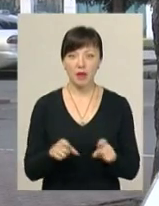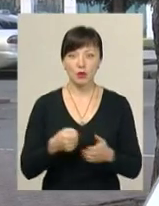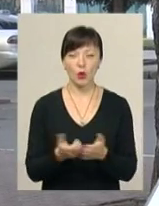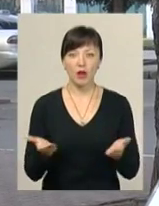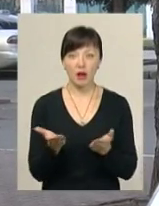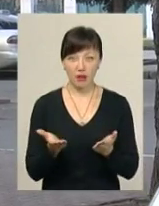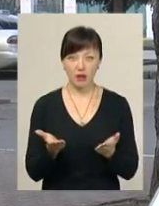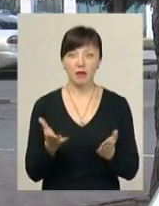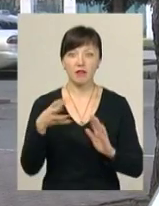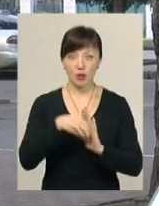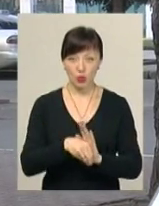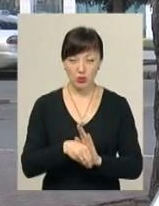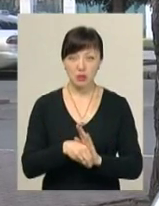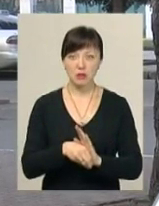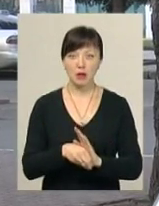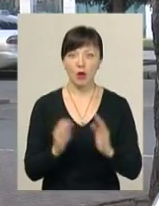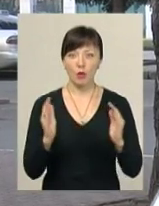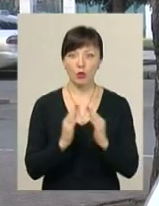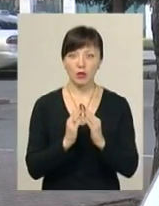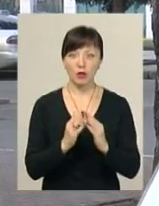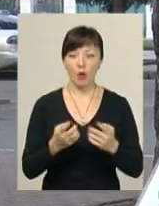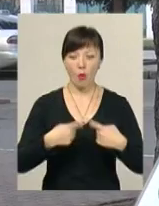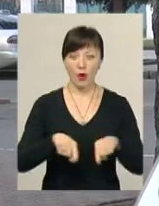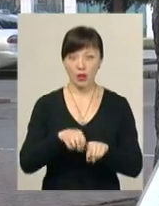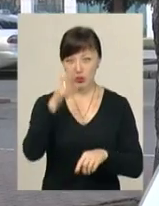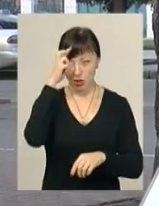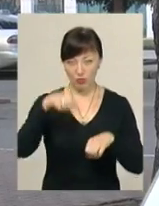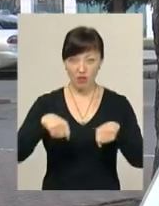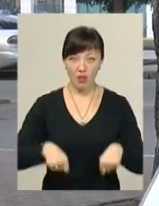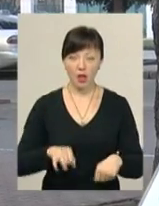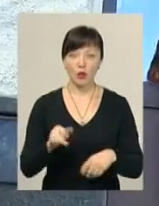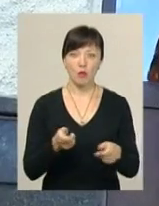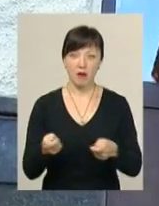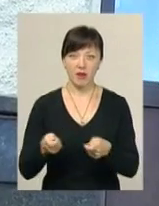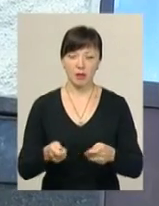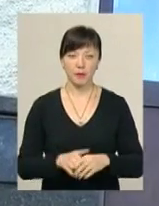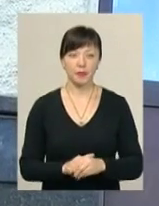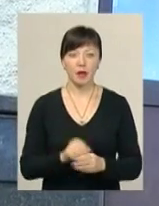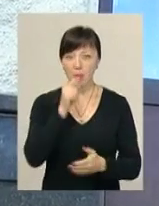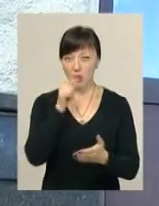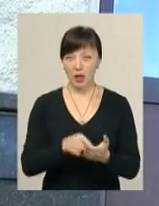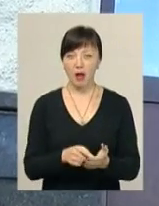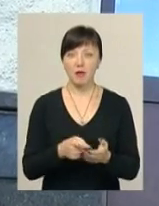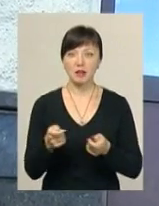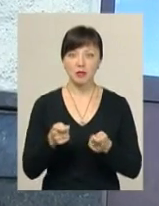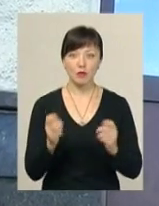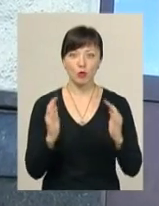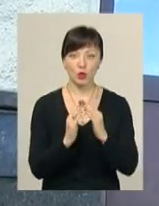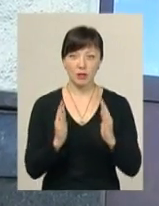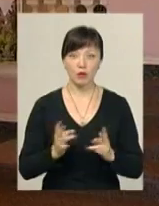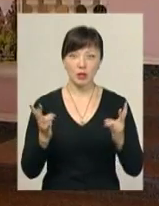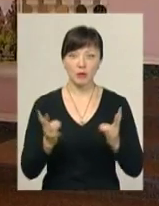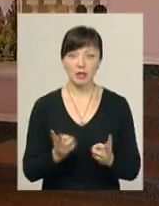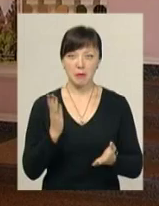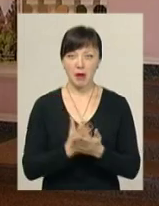яких, зокрема, належать будівлі органів державної влади та управління. Аби потрапити в адміністративну будівлю,